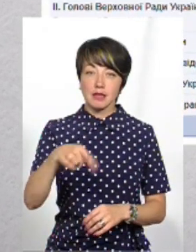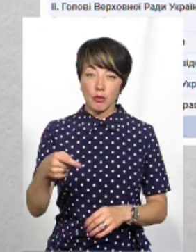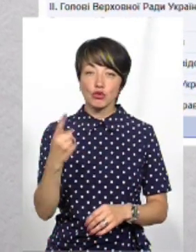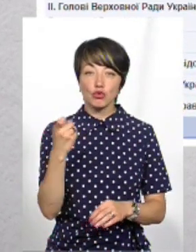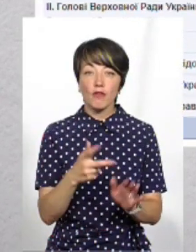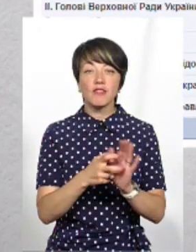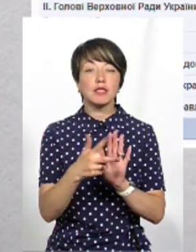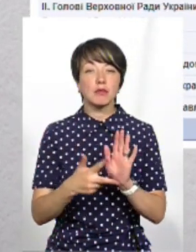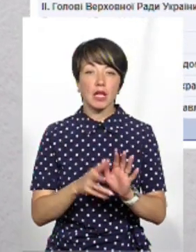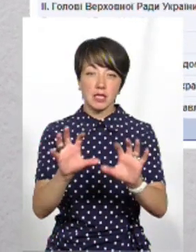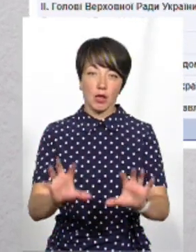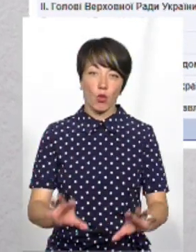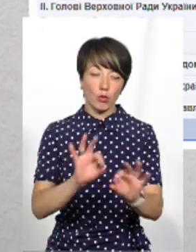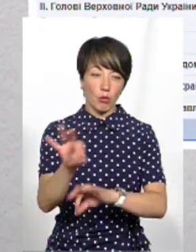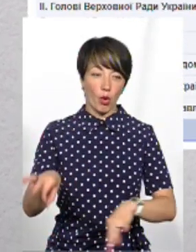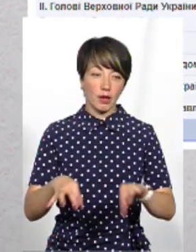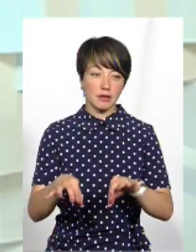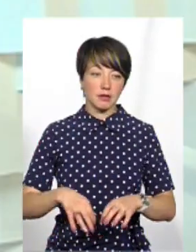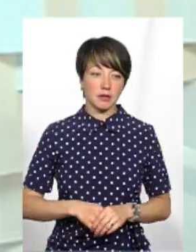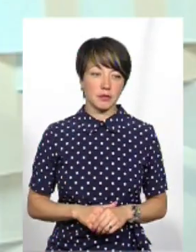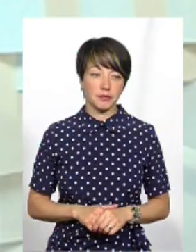та 118 законопроєктів.